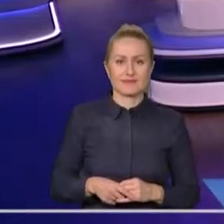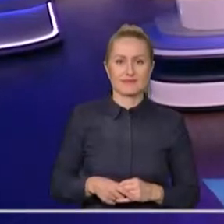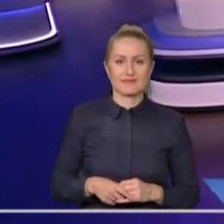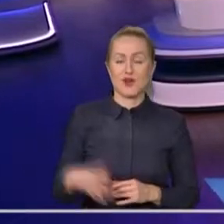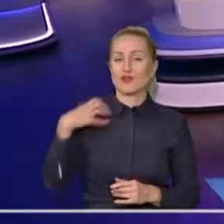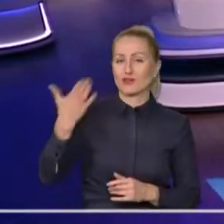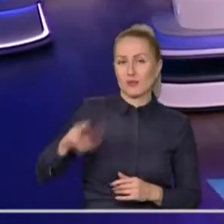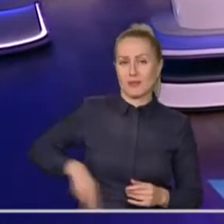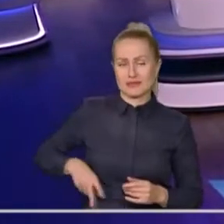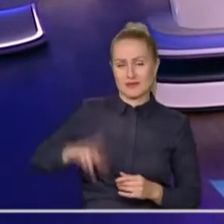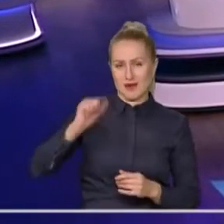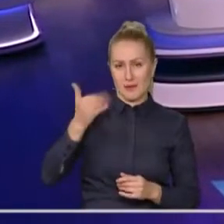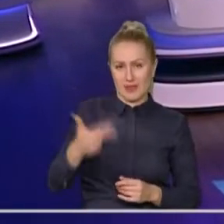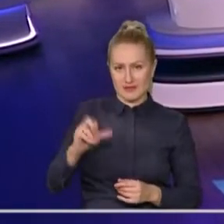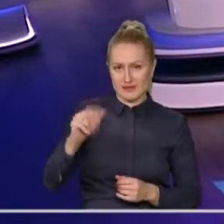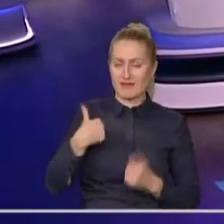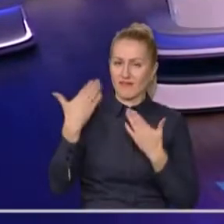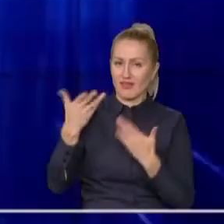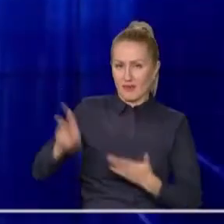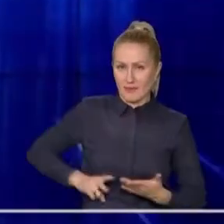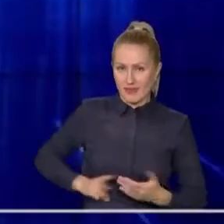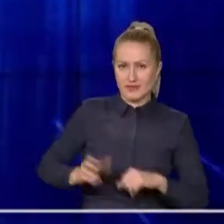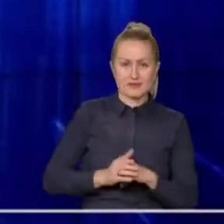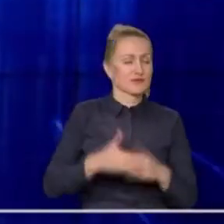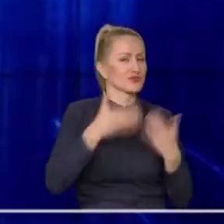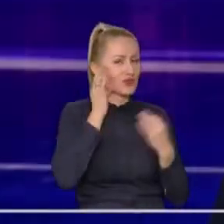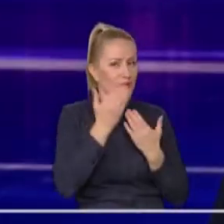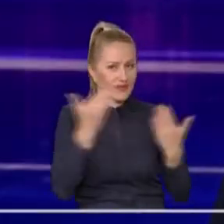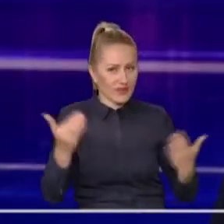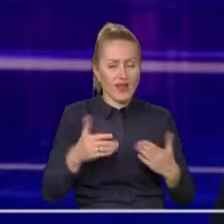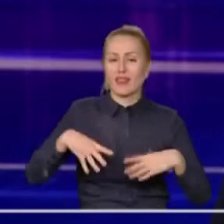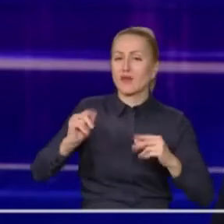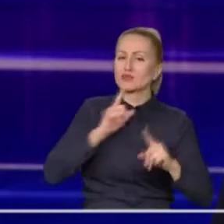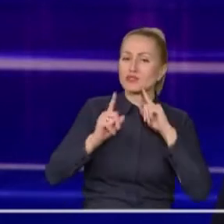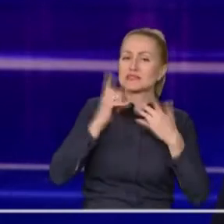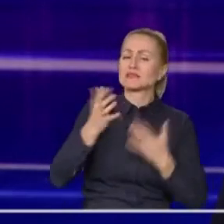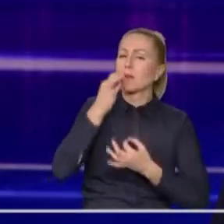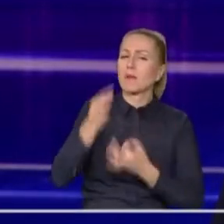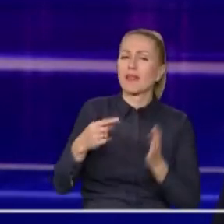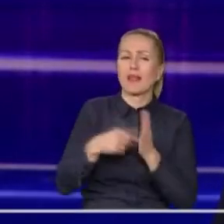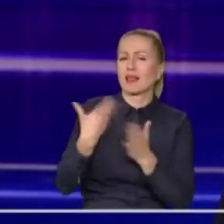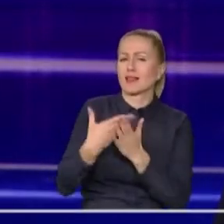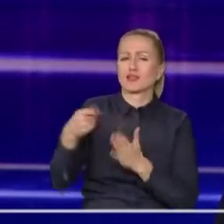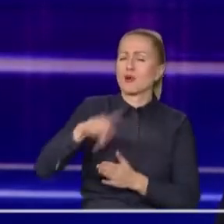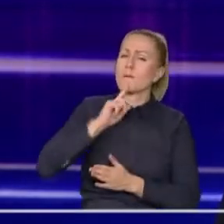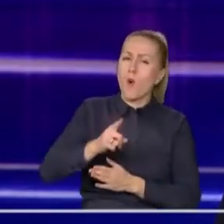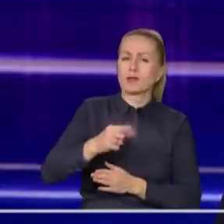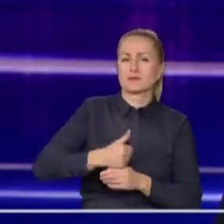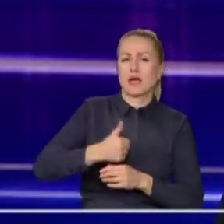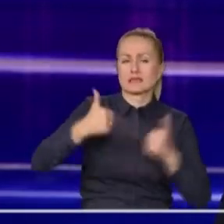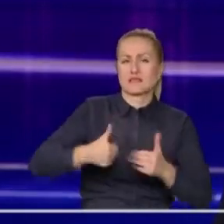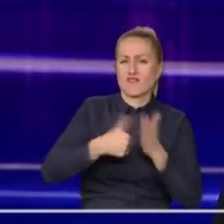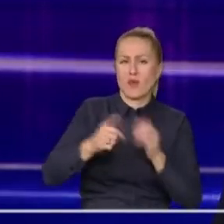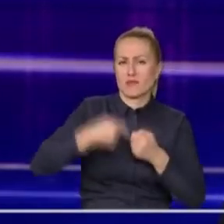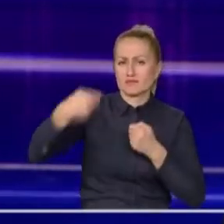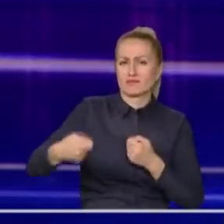Naszym gościem jest minister Mariusz Kamiński. Witam serdecznie, panie ministrze. Dzień dobry, witam. Na początek naszej rozmowy chciałabym zapytać, dlaczego rekomenduje pan przedłużenie stanu